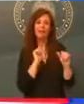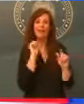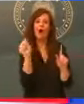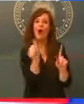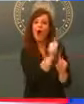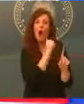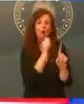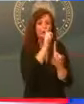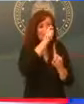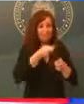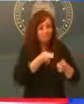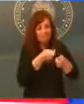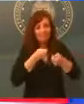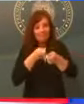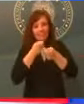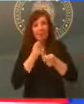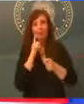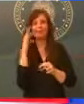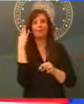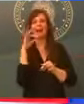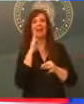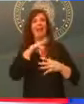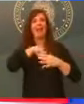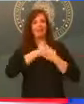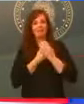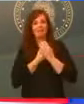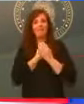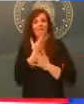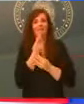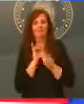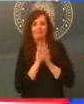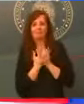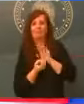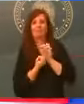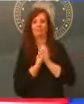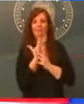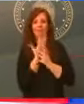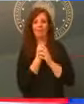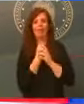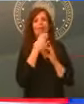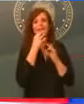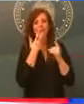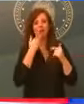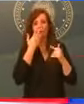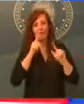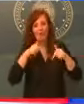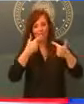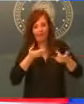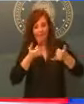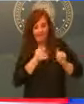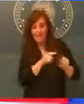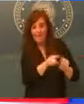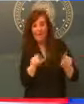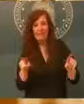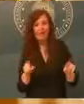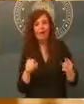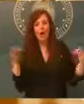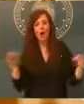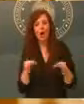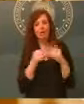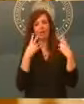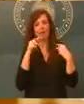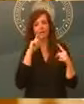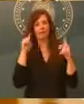liberamente di spiegare liberamente in modo di offrire ai nostri figli opportunità di vita migliori ministra